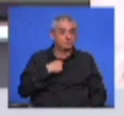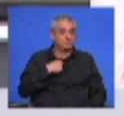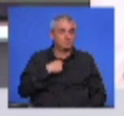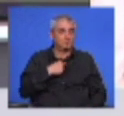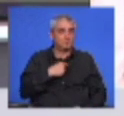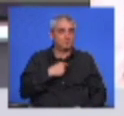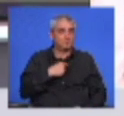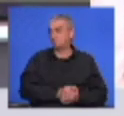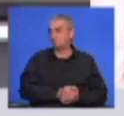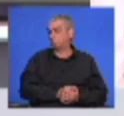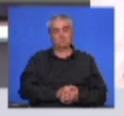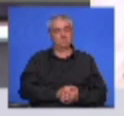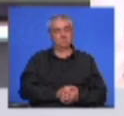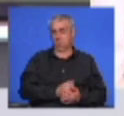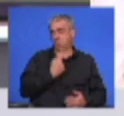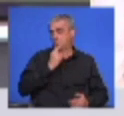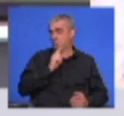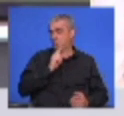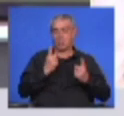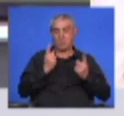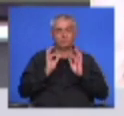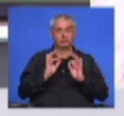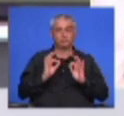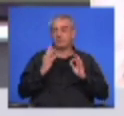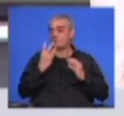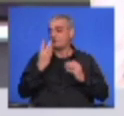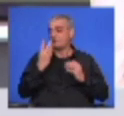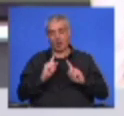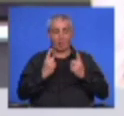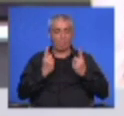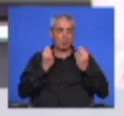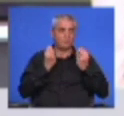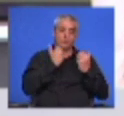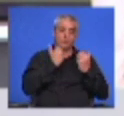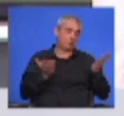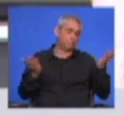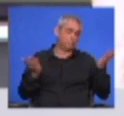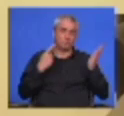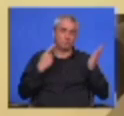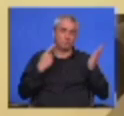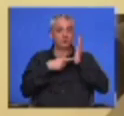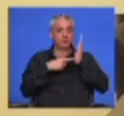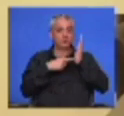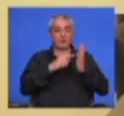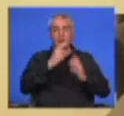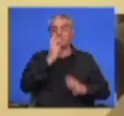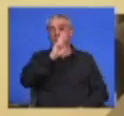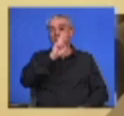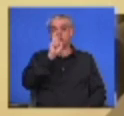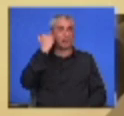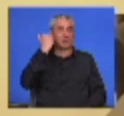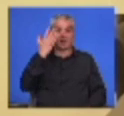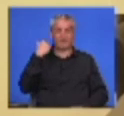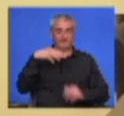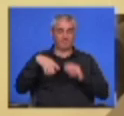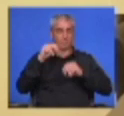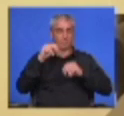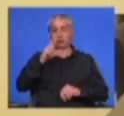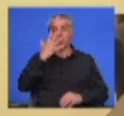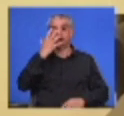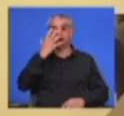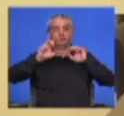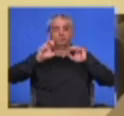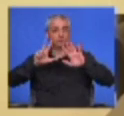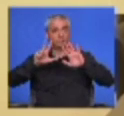לא, לא קרה שום דבר טוב, לא קרה שום דבר רע. למשל, שער הדולר שהיה ערב הבחירות 3.58, היום